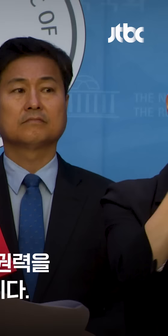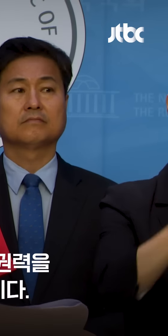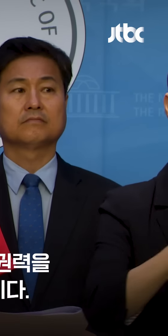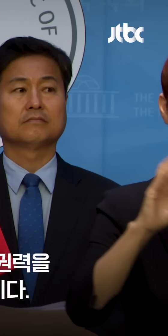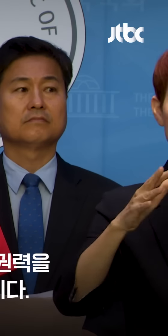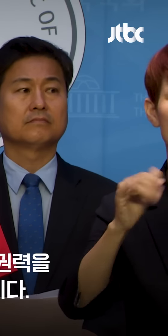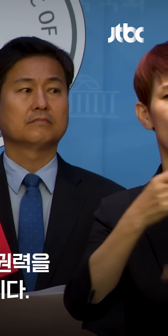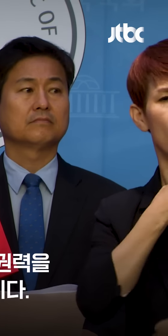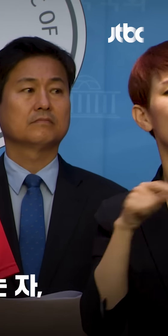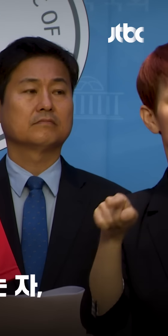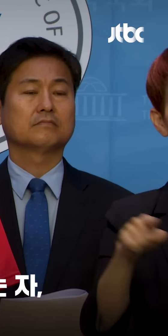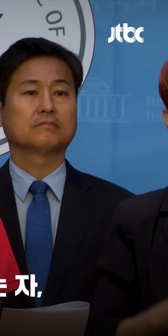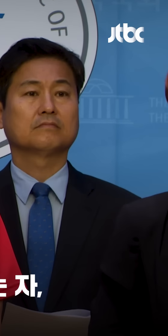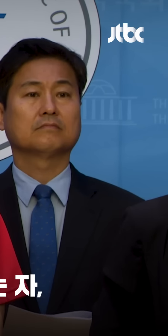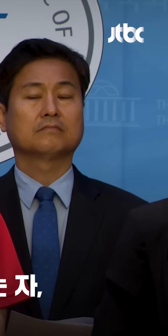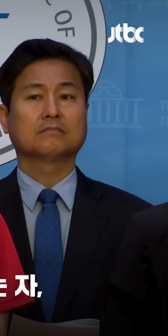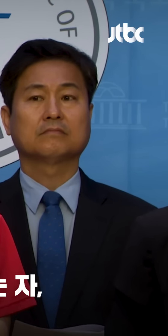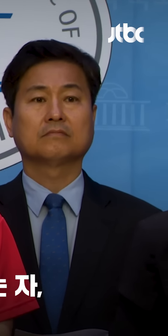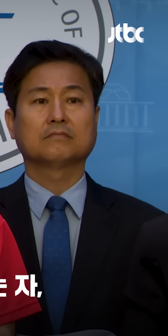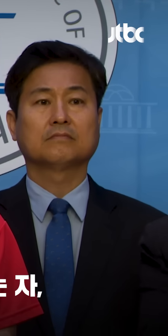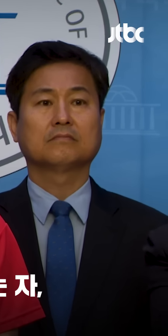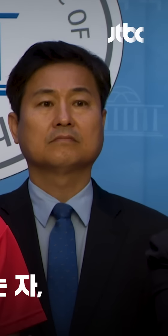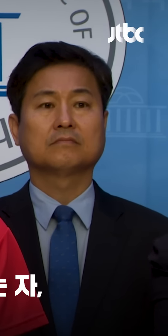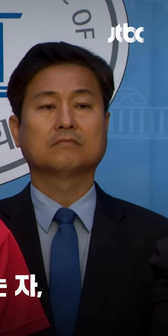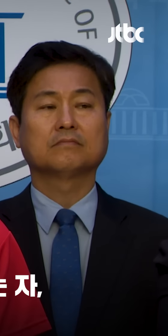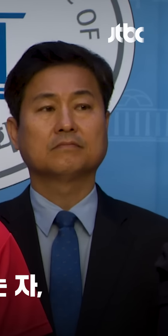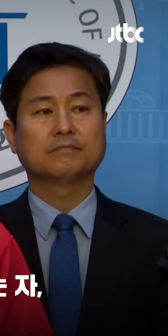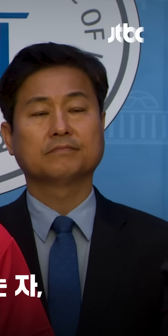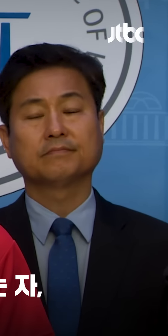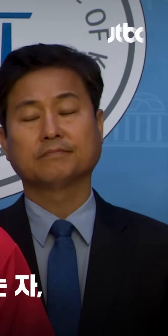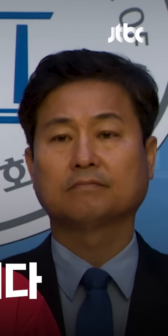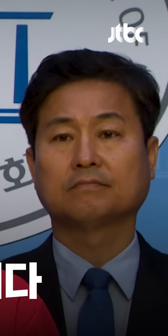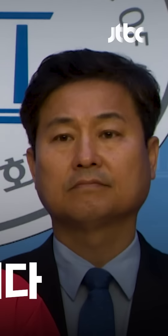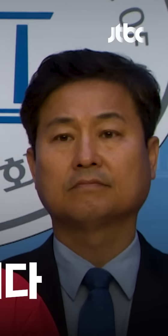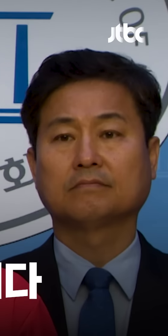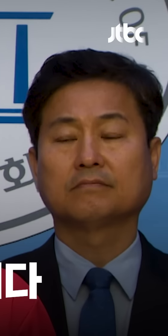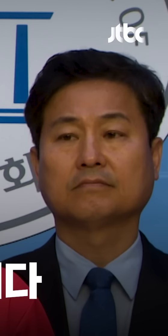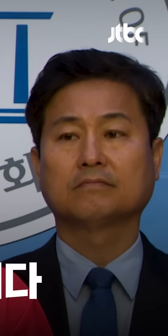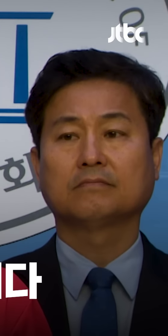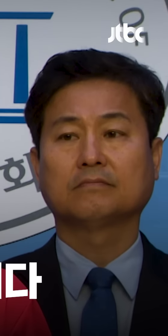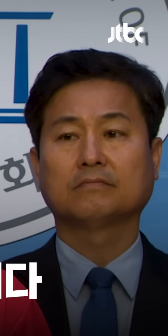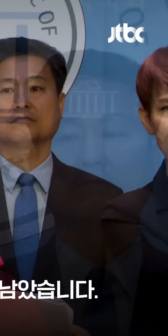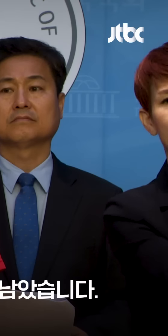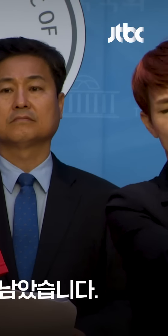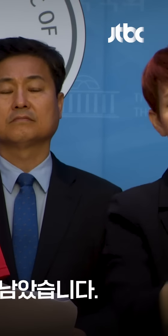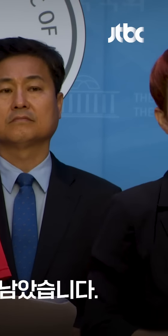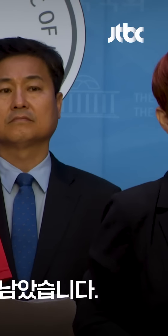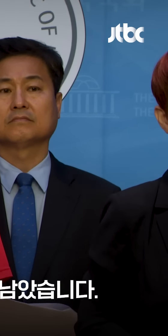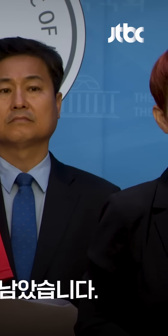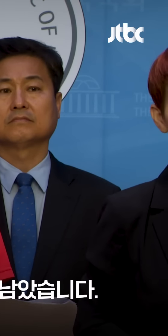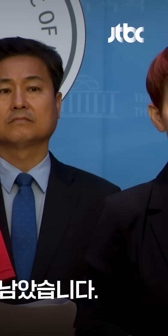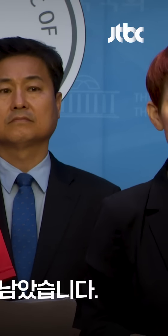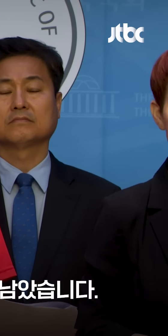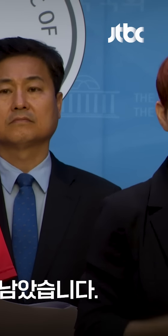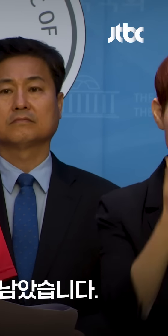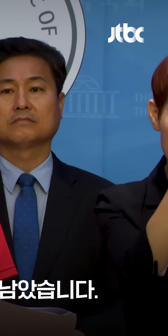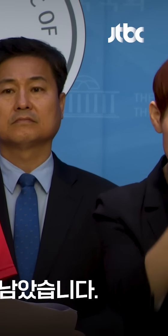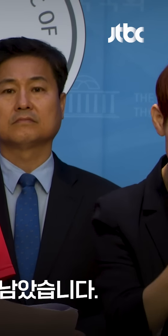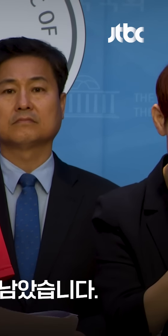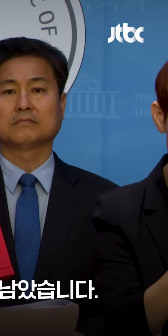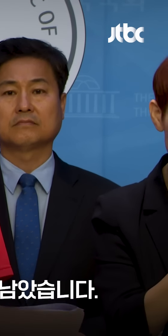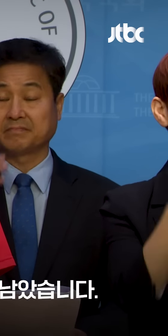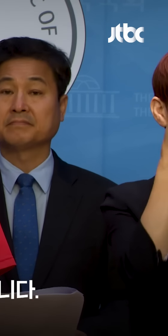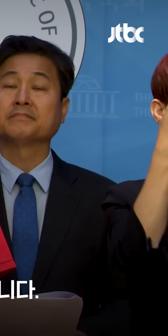국민의 뜻입니다. 온갖 핑계로 특검을 거부하는 자, 부자가 범인입니다. 통신기록 삭제 골든타임이 이제